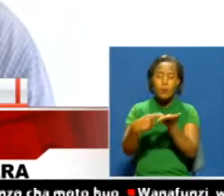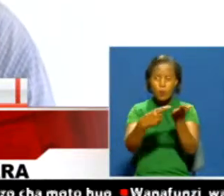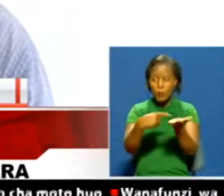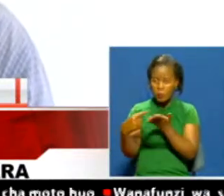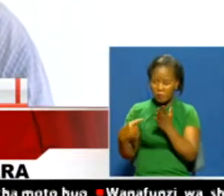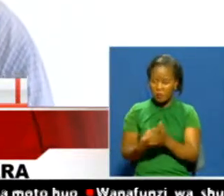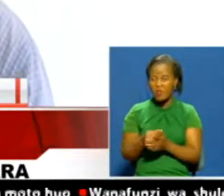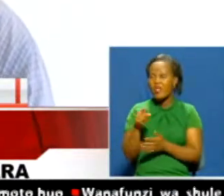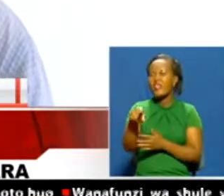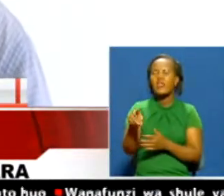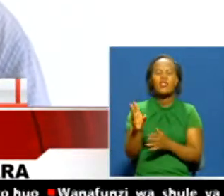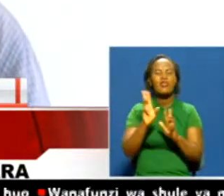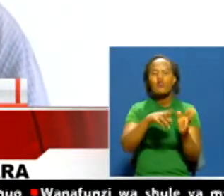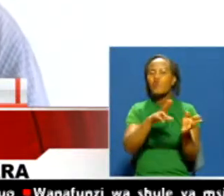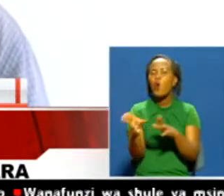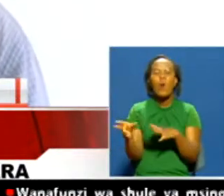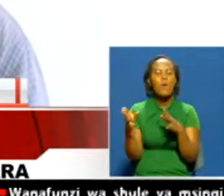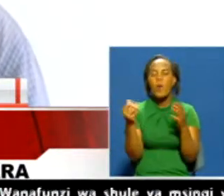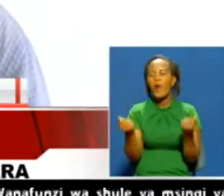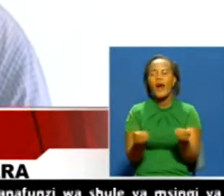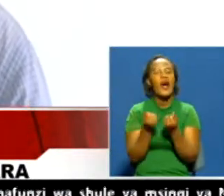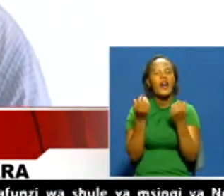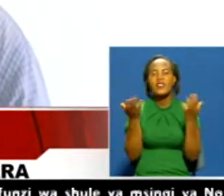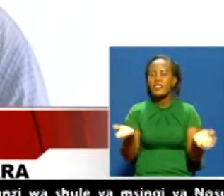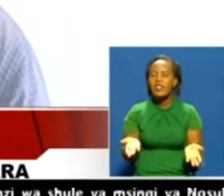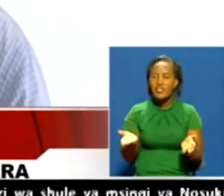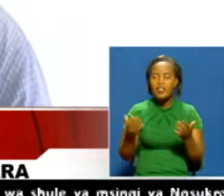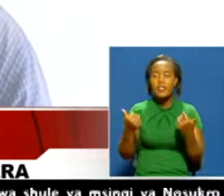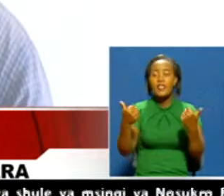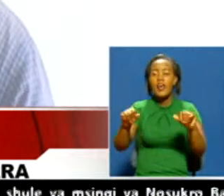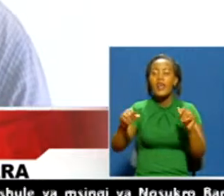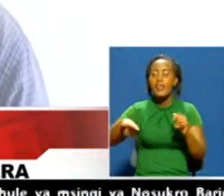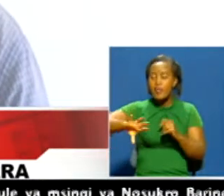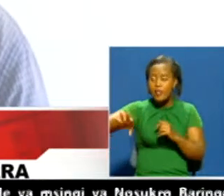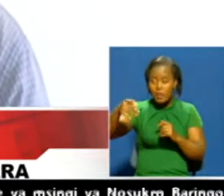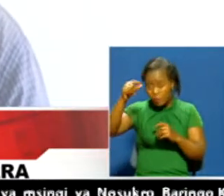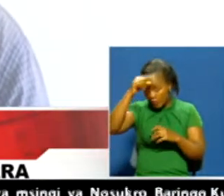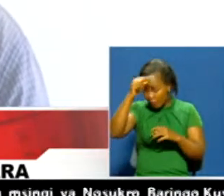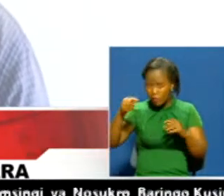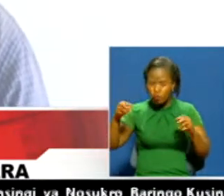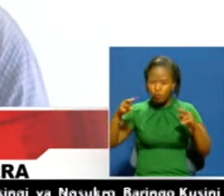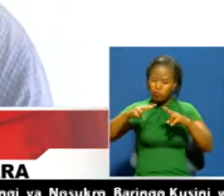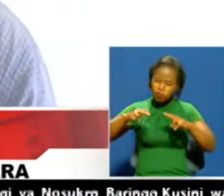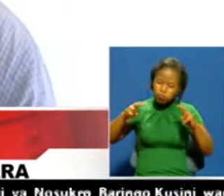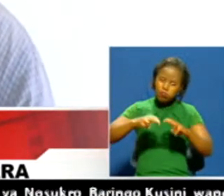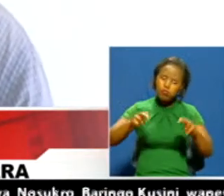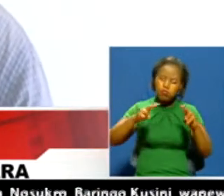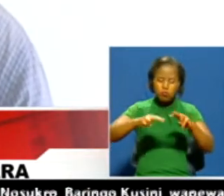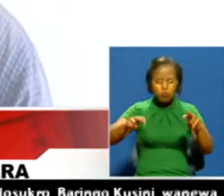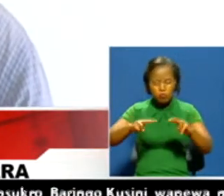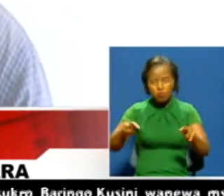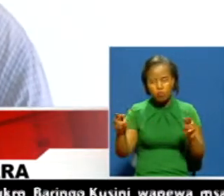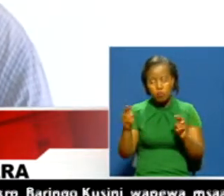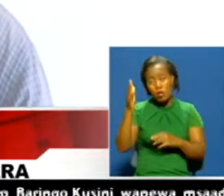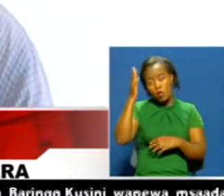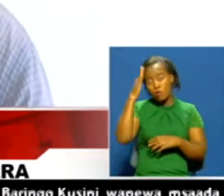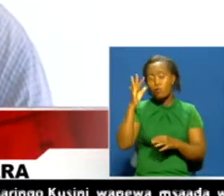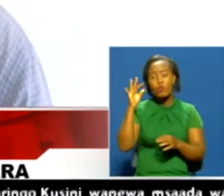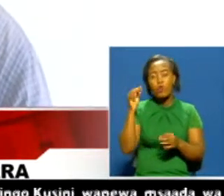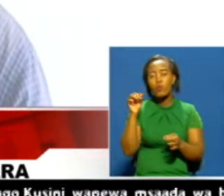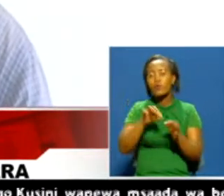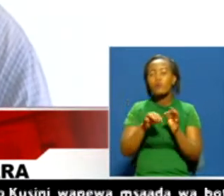zile zingine. Vitengo vyote vya account vinachunguza, viangalie chanzo chake na vile vitaendeleza business